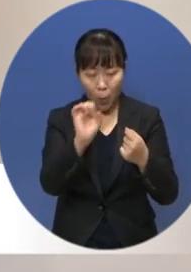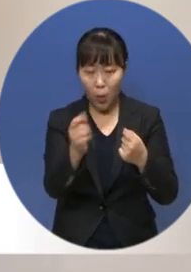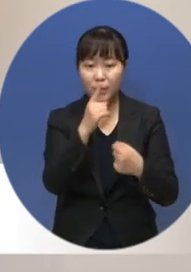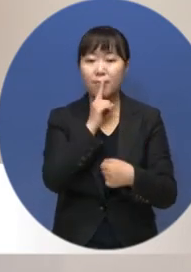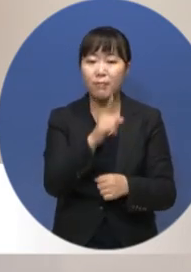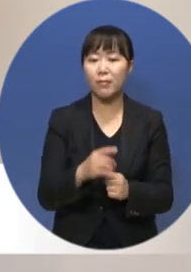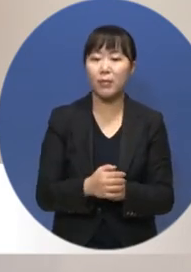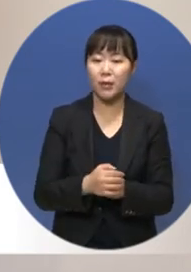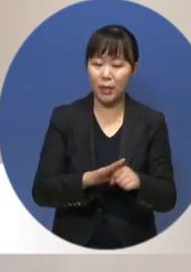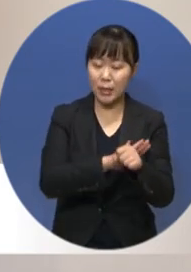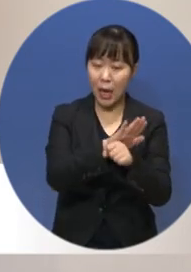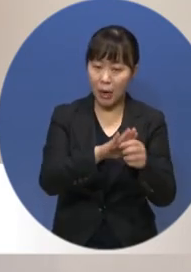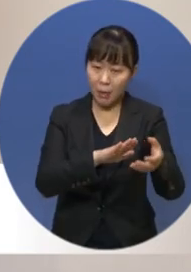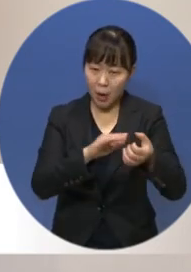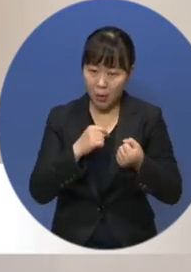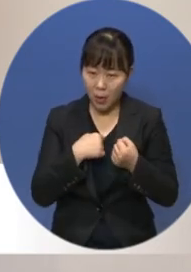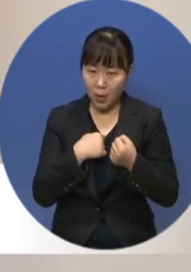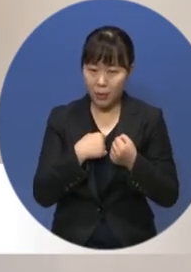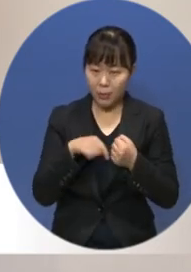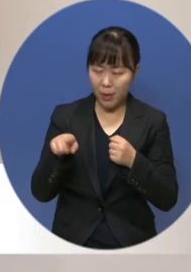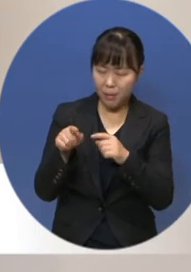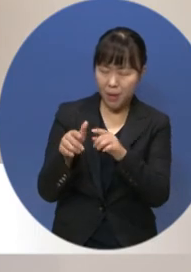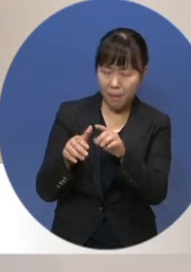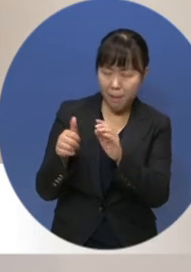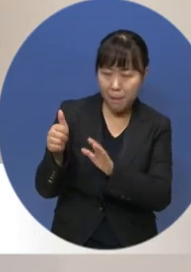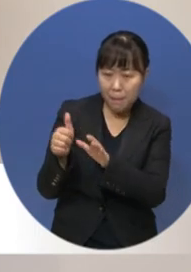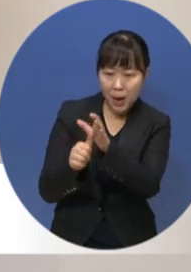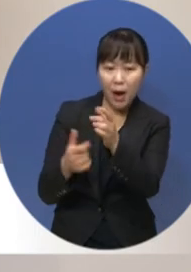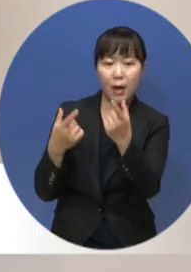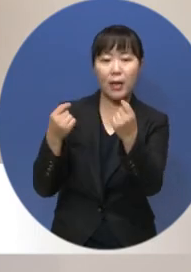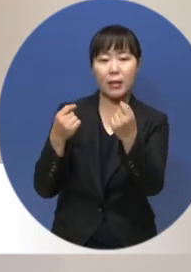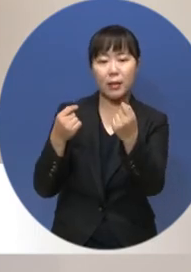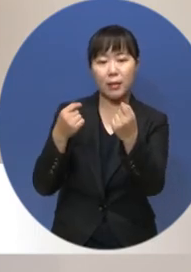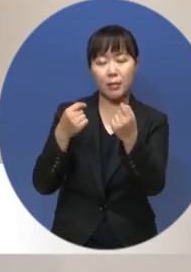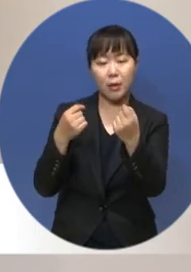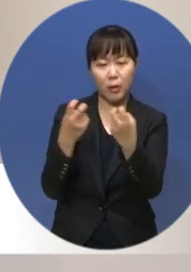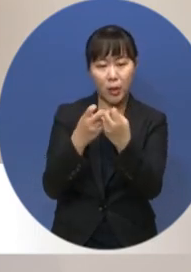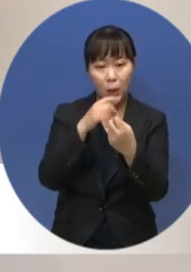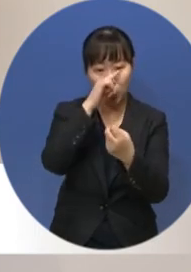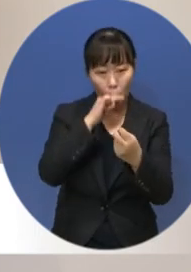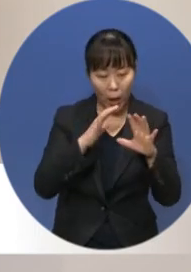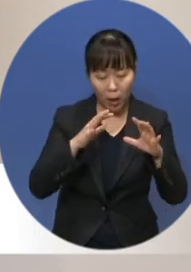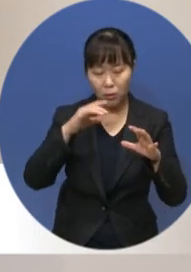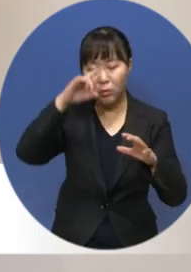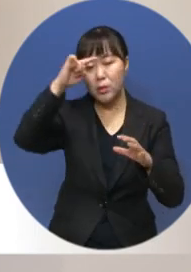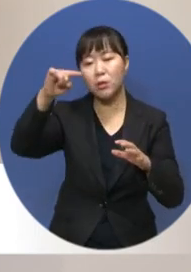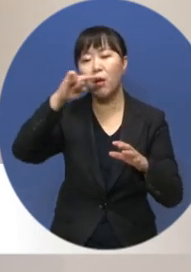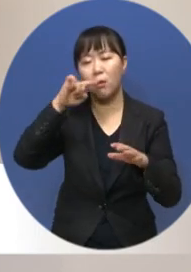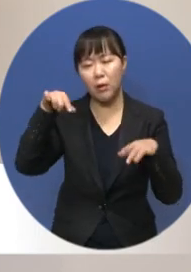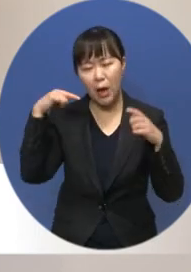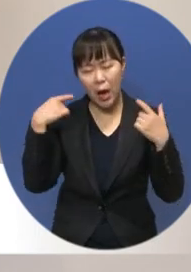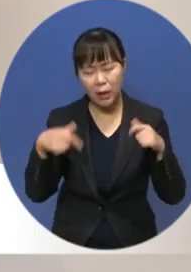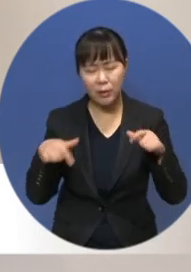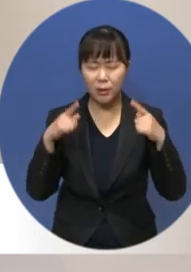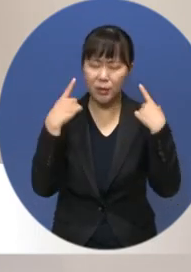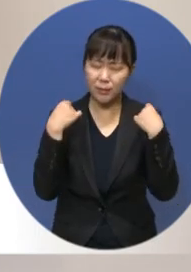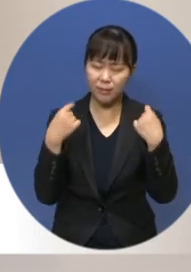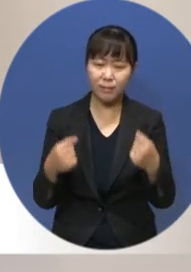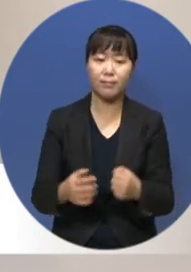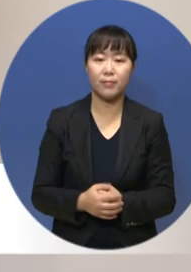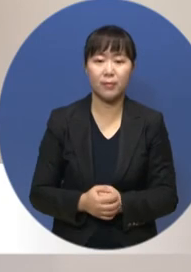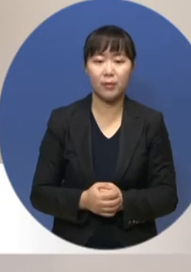봅니다. 사랑을 얻고 연적을 해하려고 하는 기술은 동양은 물론 서양에도 언제나 있어온